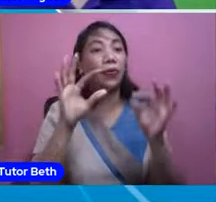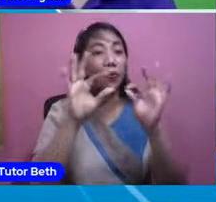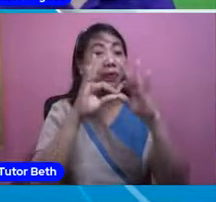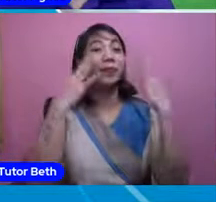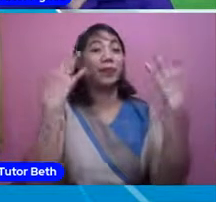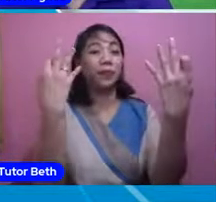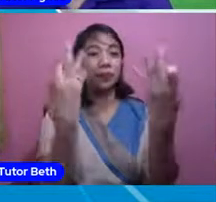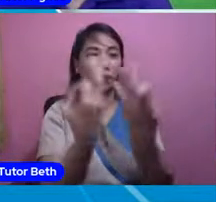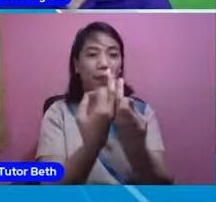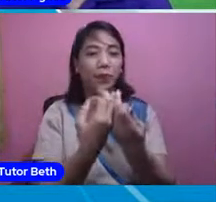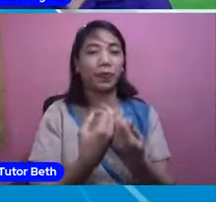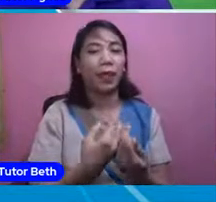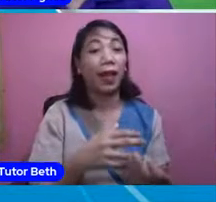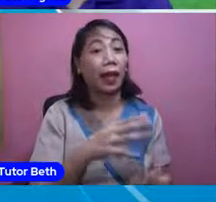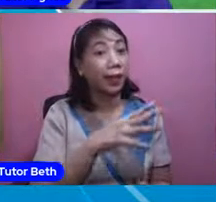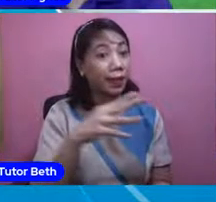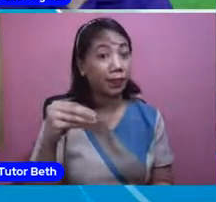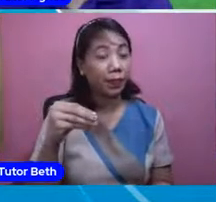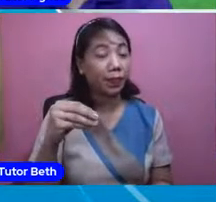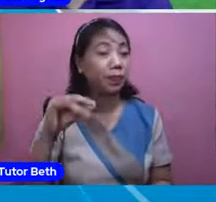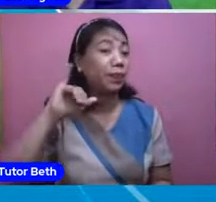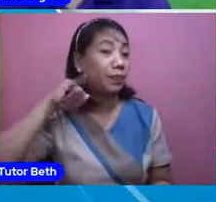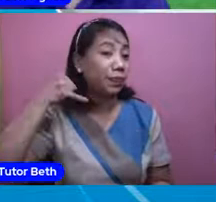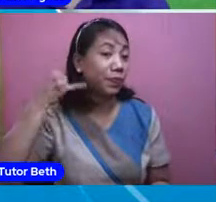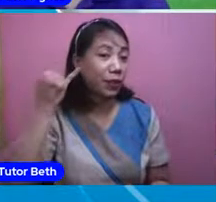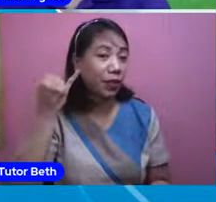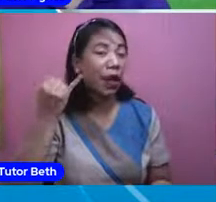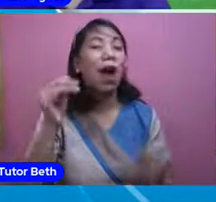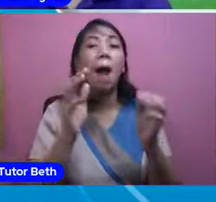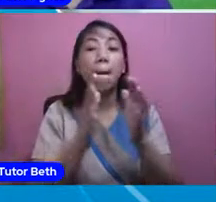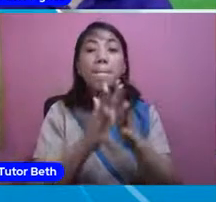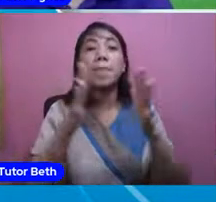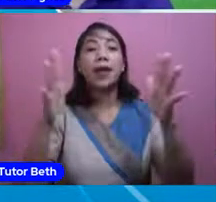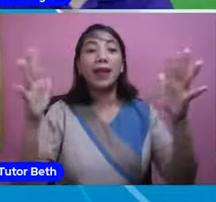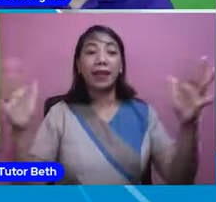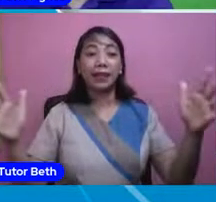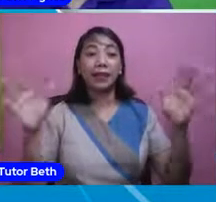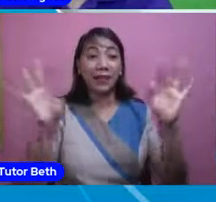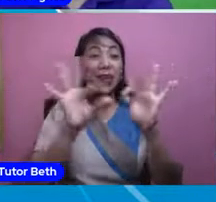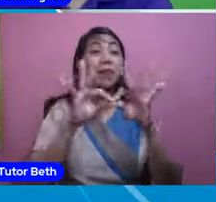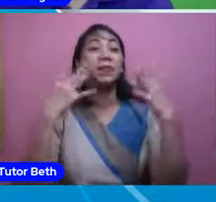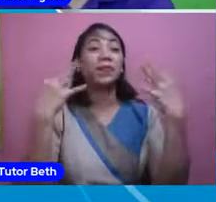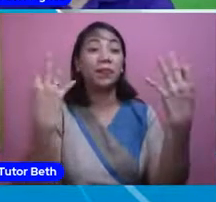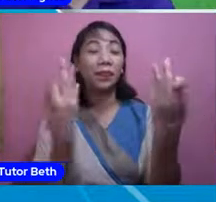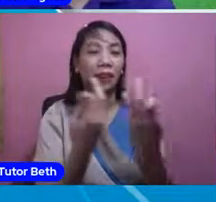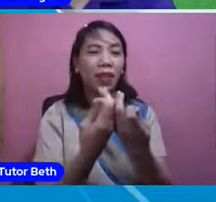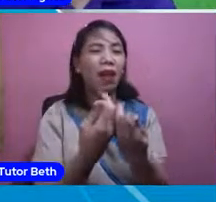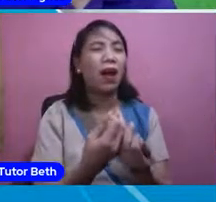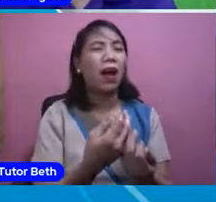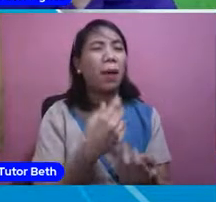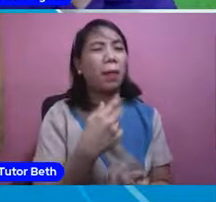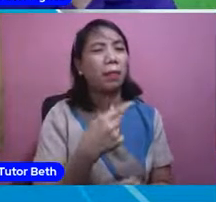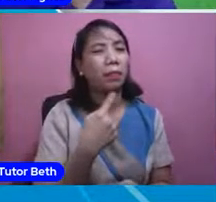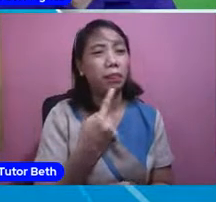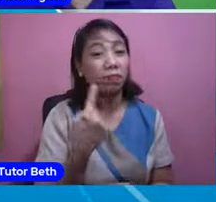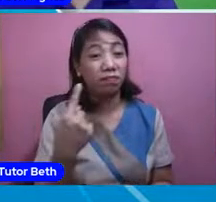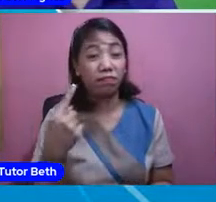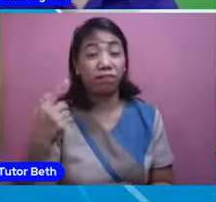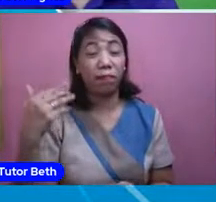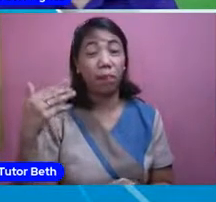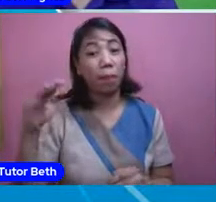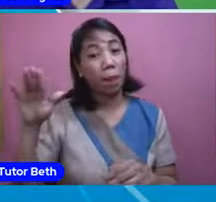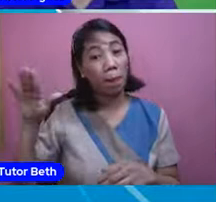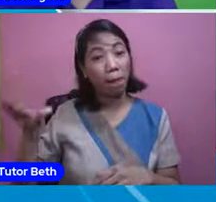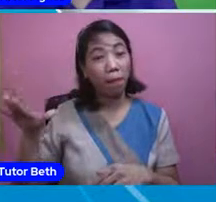And si Jennifer, malaki ang kanilang pamilya. So, bilang bata, meron tayong ibat-ibang